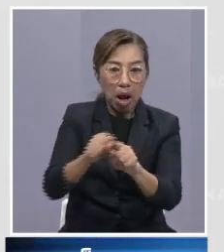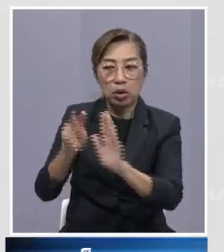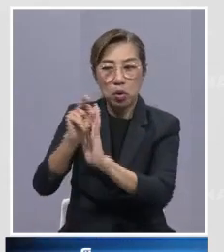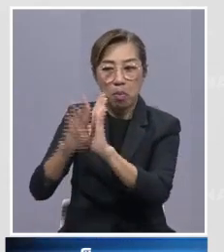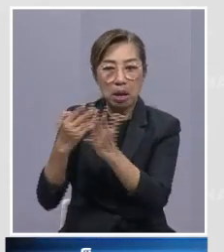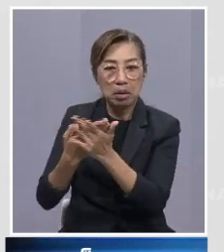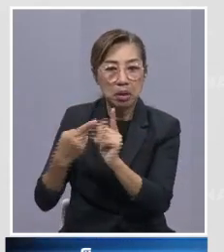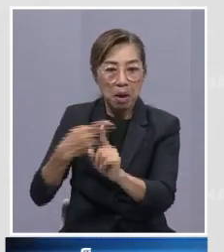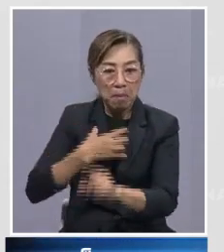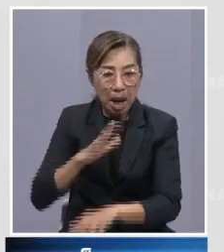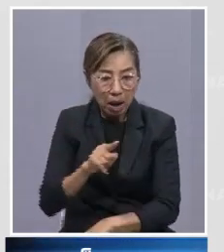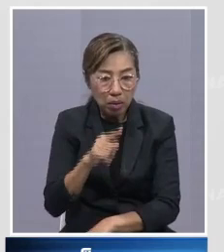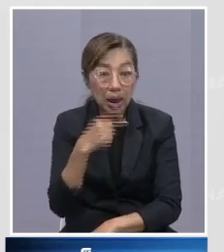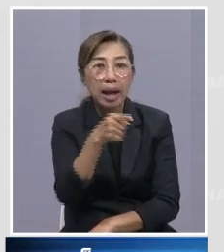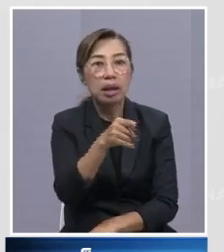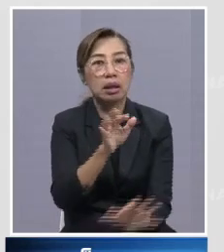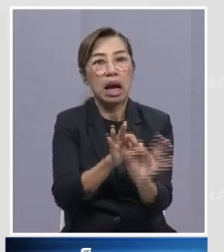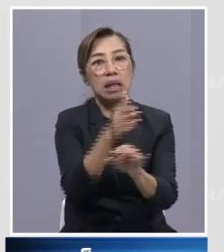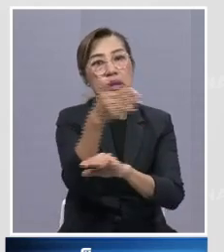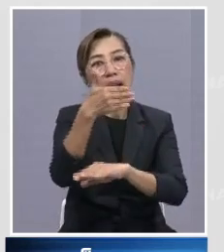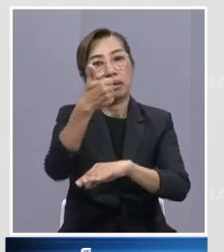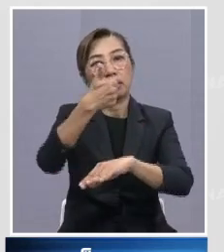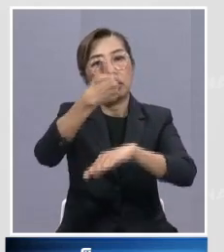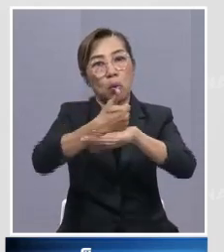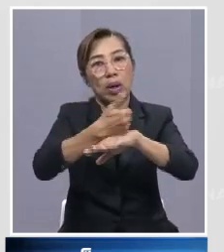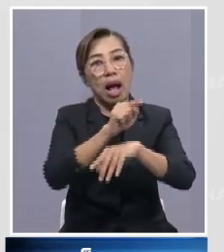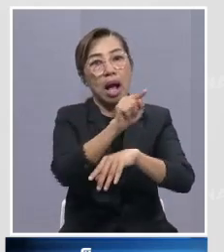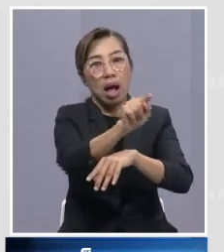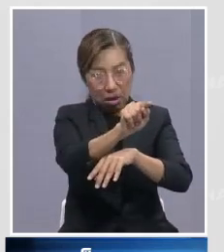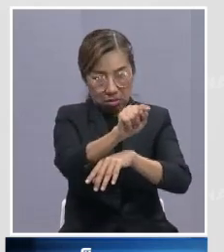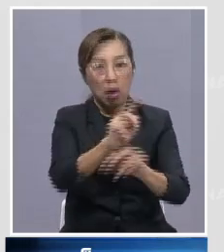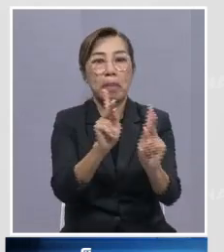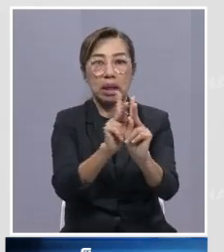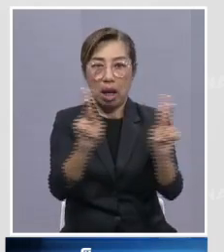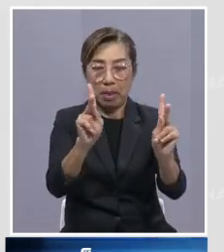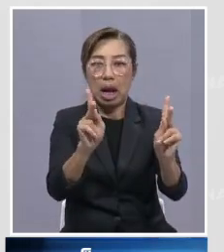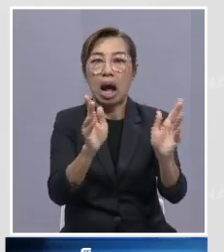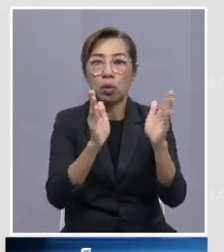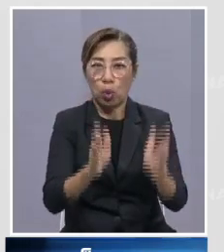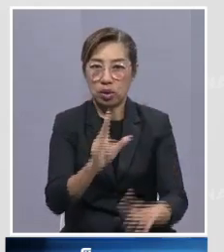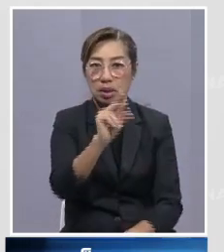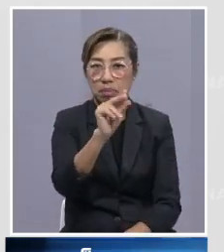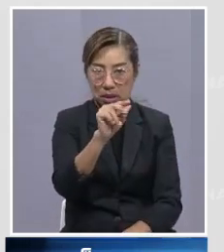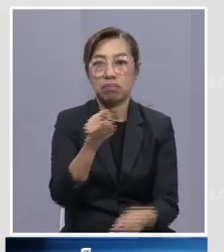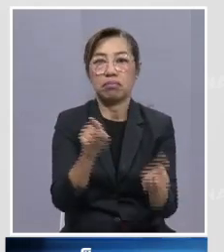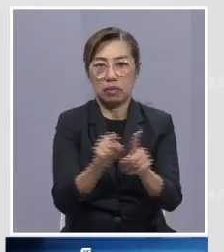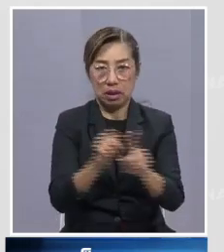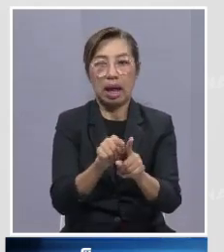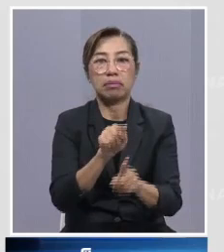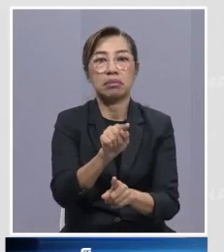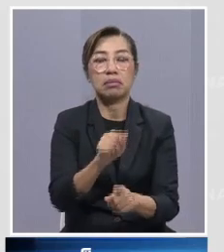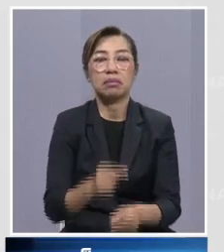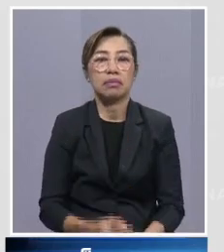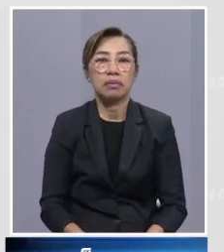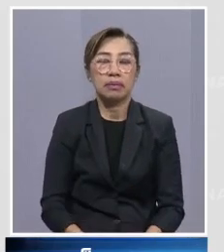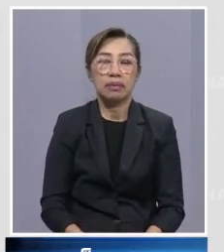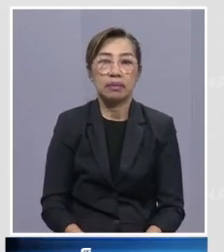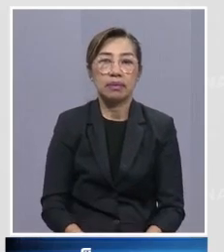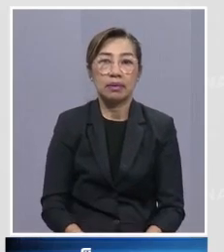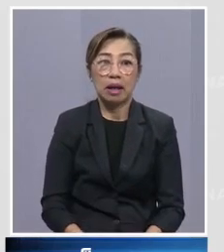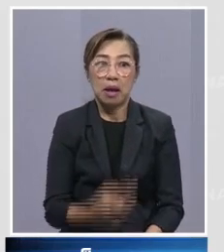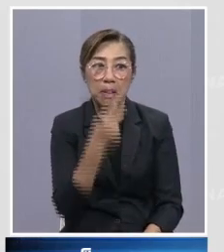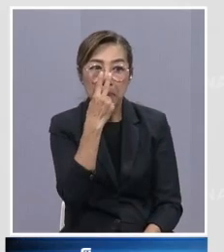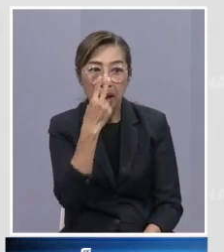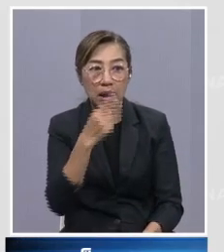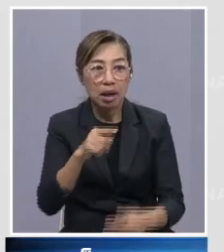เช่นผู้ว่าการธนาคารแห่งประเทศไทยอืมก็มีอยู่ในชื่อของคณะกรรมการนี้ด้วยนะอือ่ามี